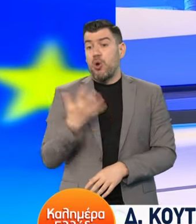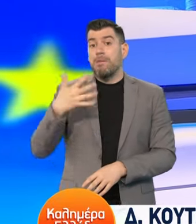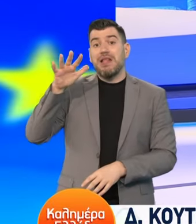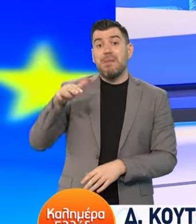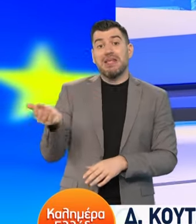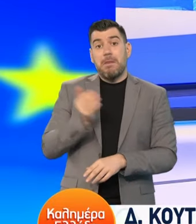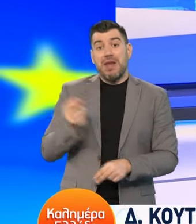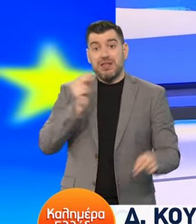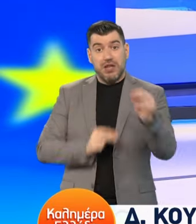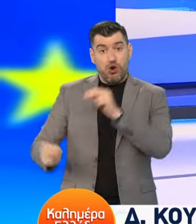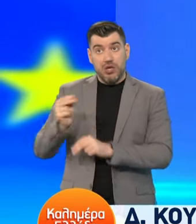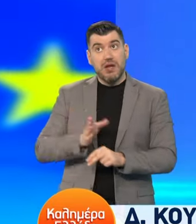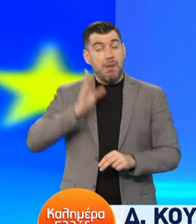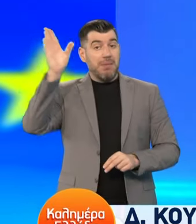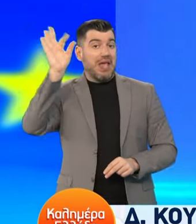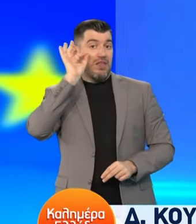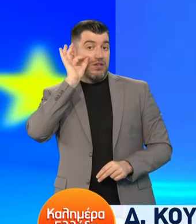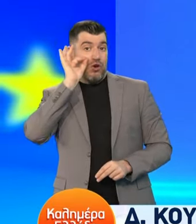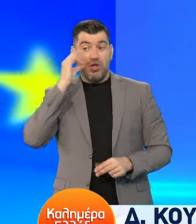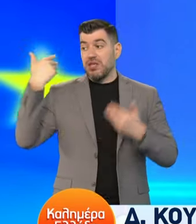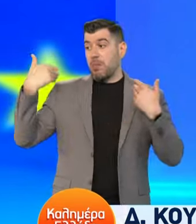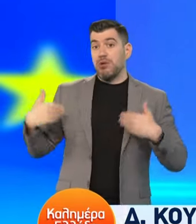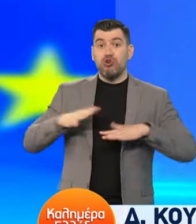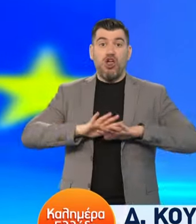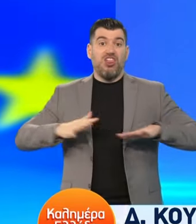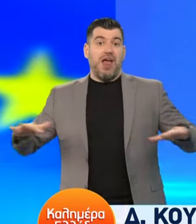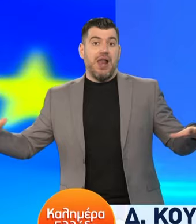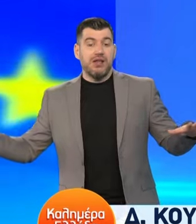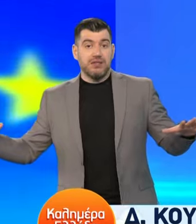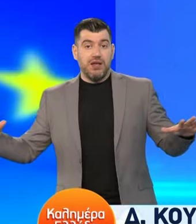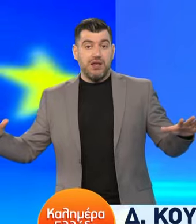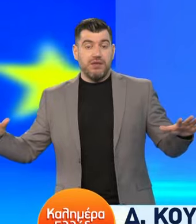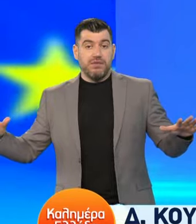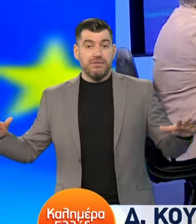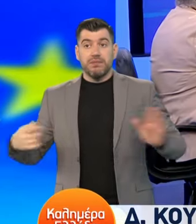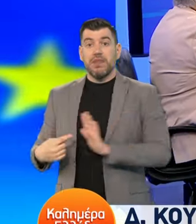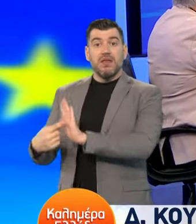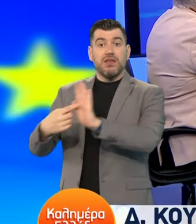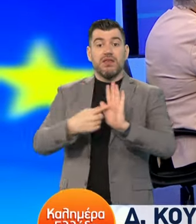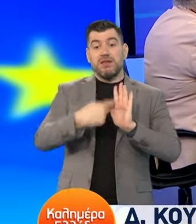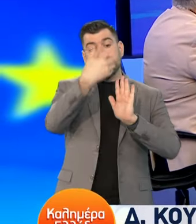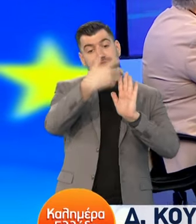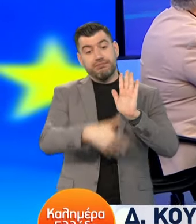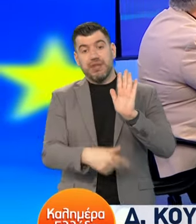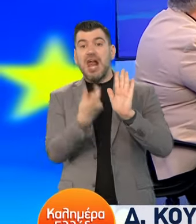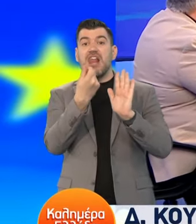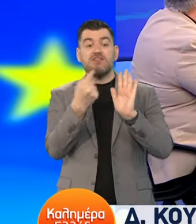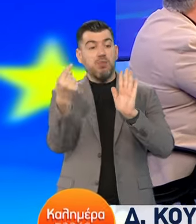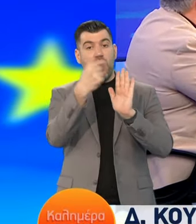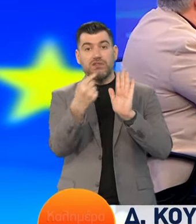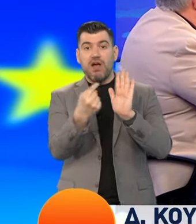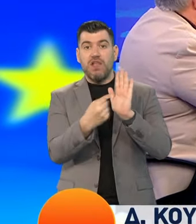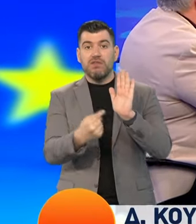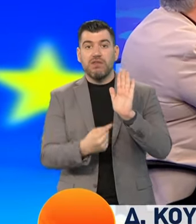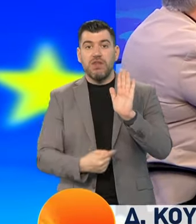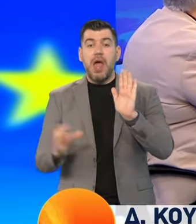πριν τις εκλογές πάει στη Θεσσαλονίκη με φόντο το θερμαϊκό κόλπο στην ύμφη του Θερμαϊκού και λέει τόσα ηγακή, τόσα εκατομμύρια